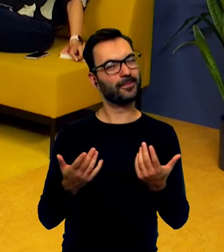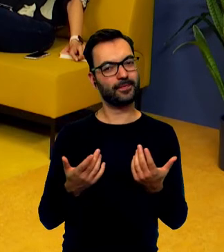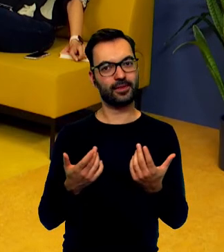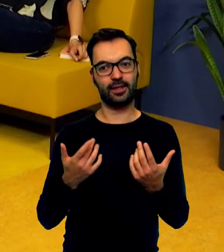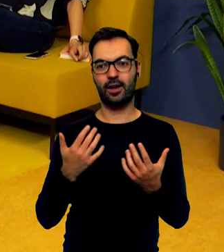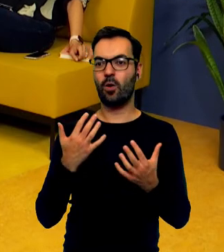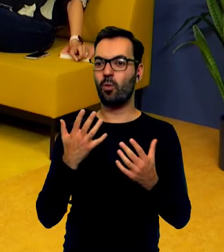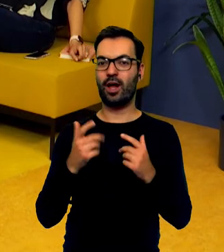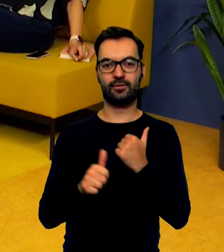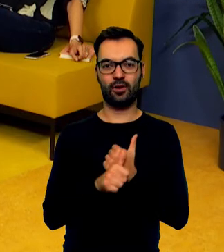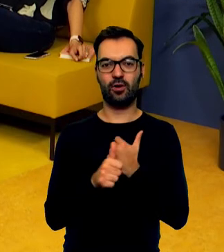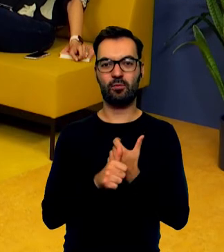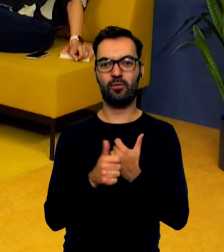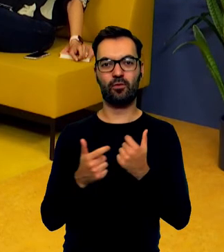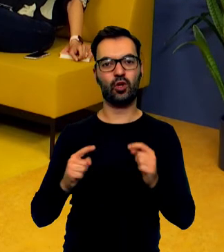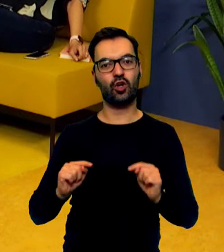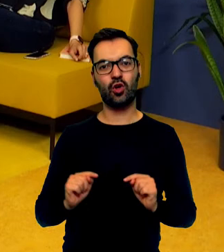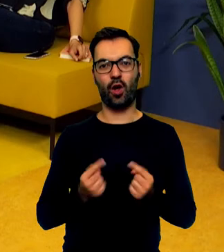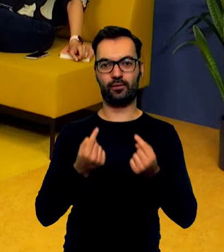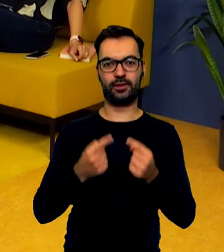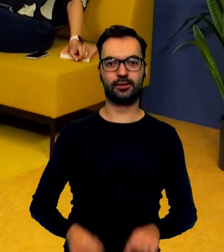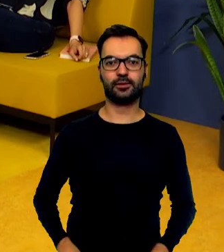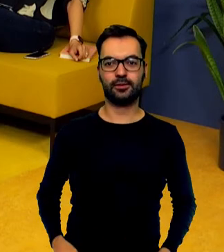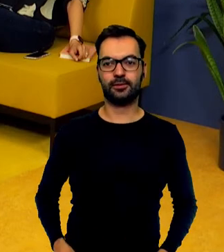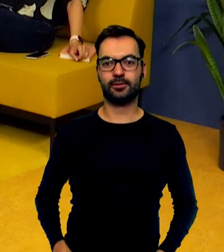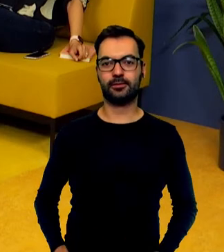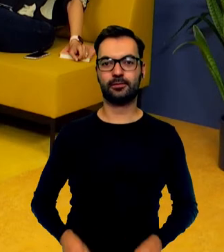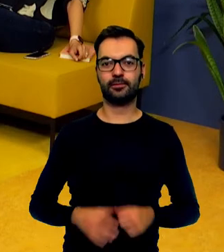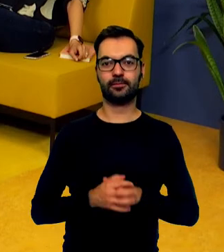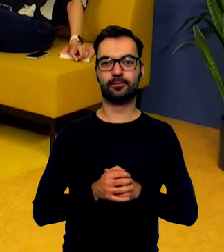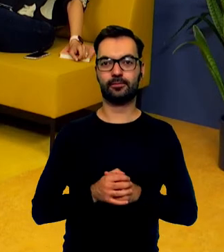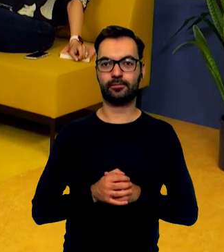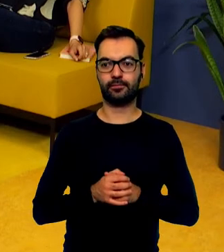bardzo konfliktogenne i mam wrażenie, że te